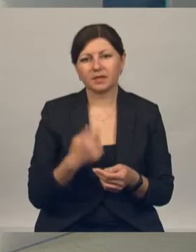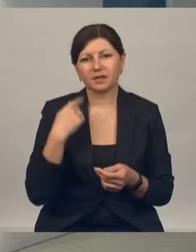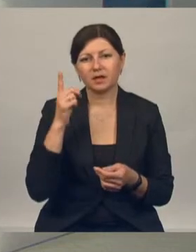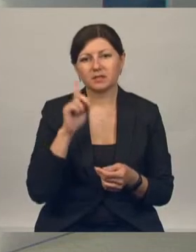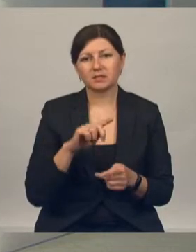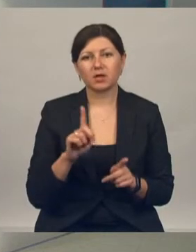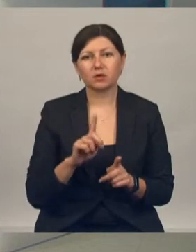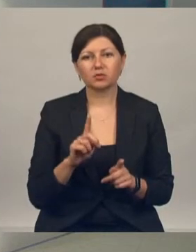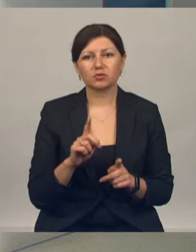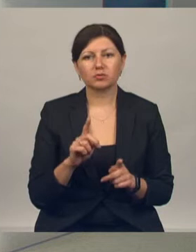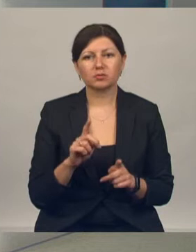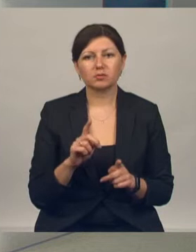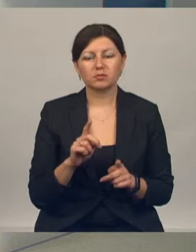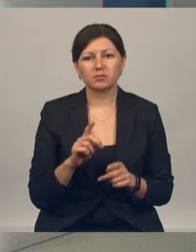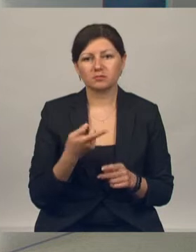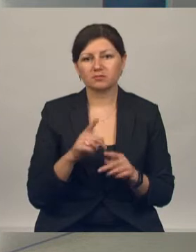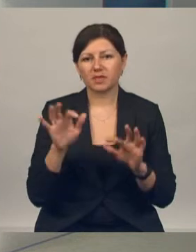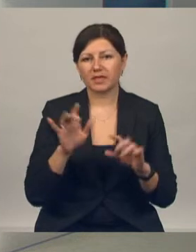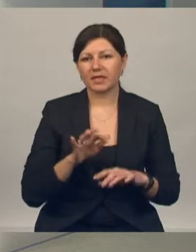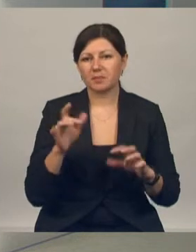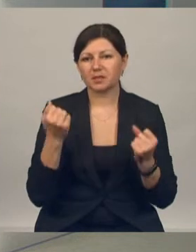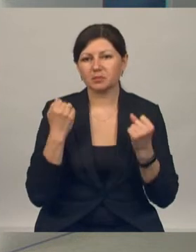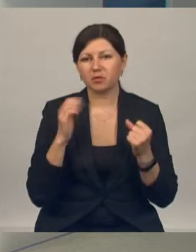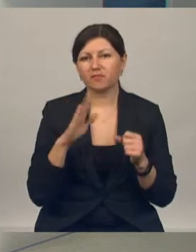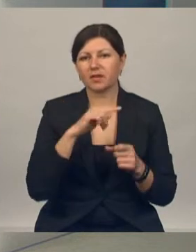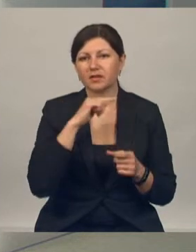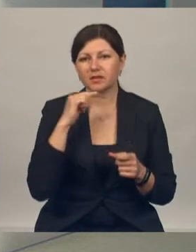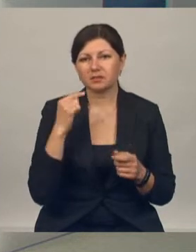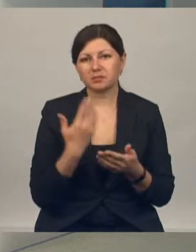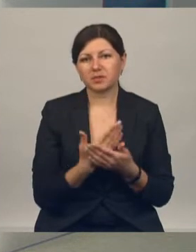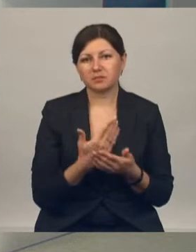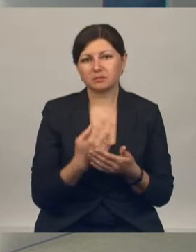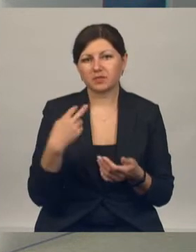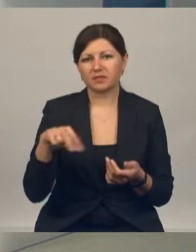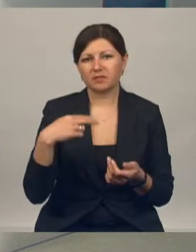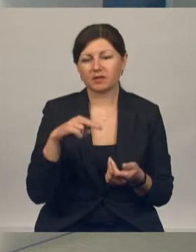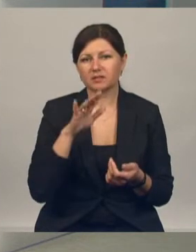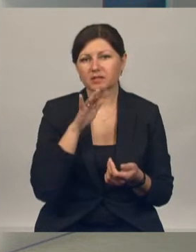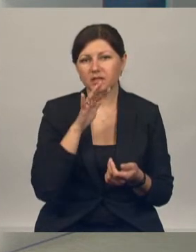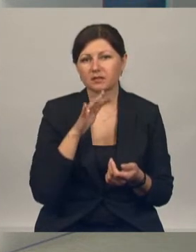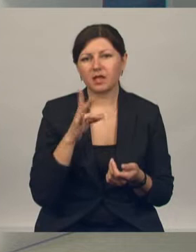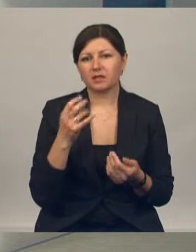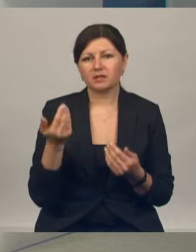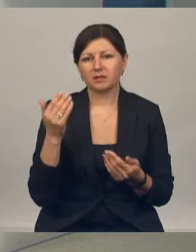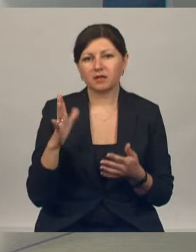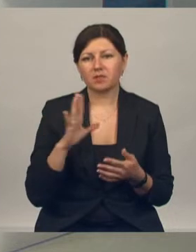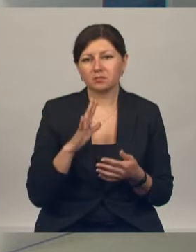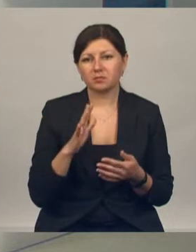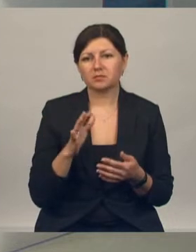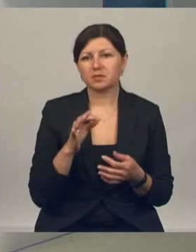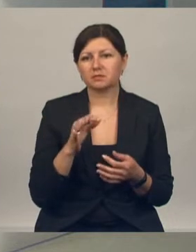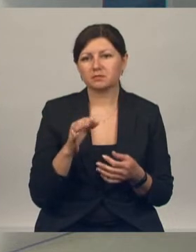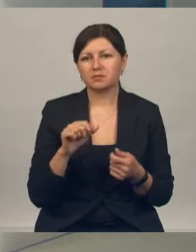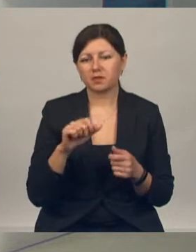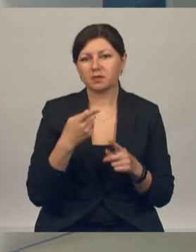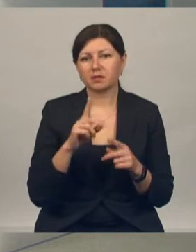что киберспорт в России уже около лет 20 существует, но не так давно был признан как